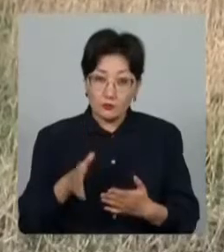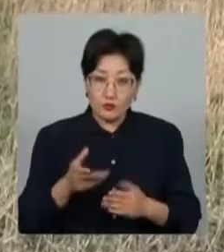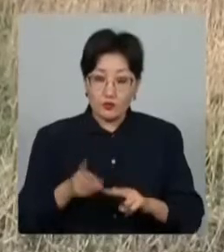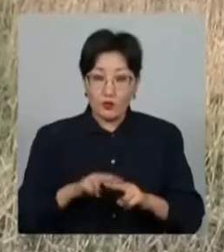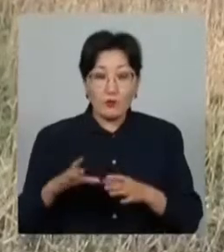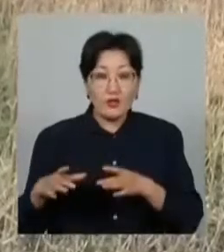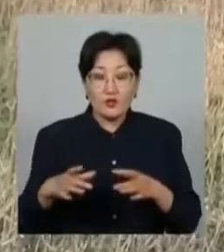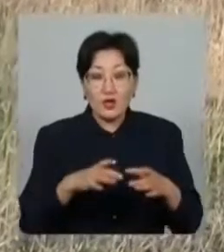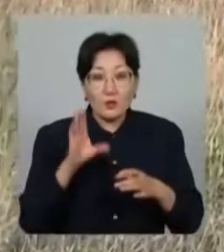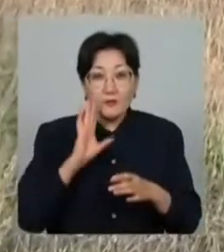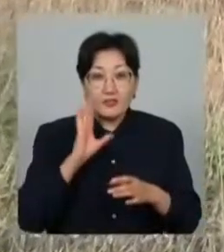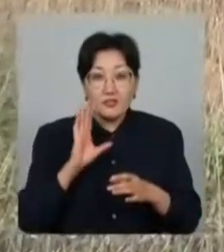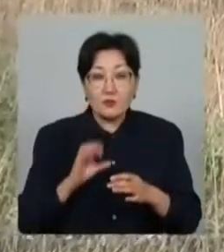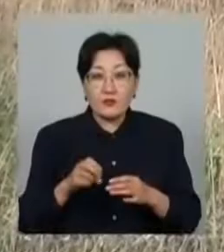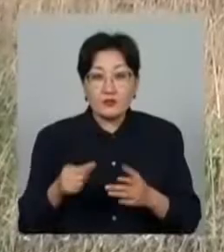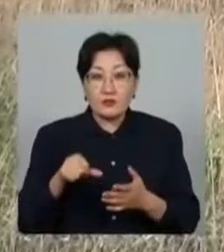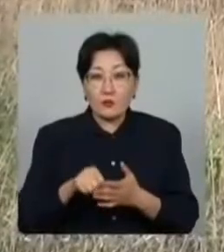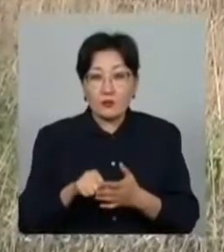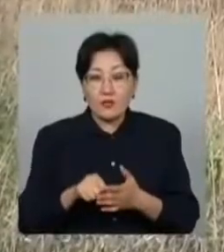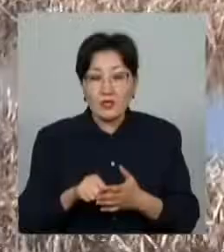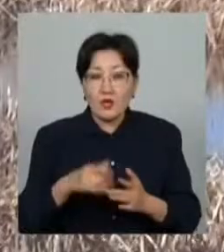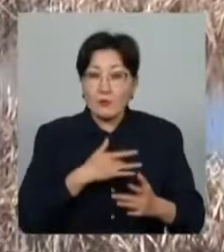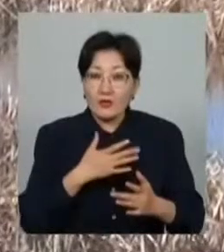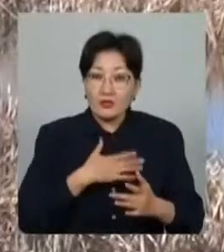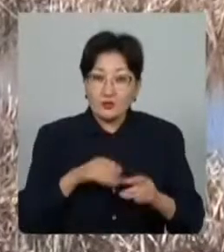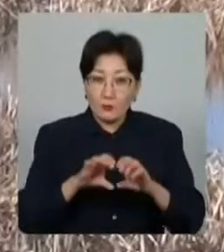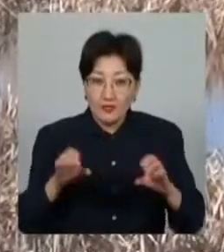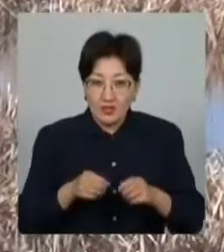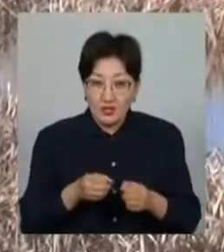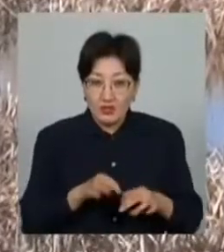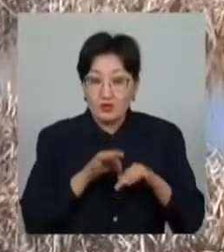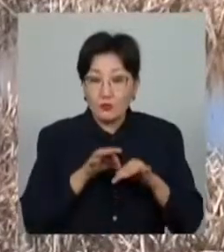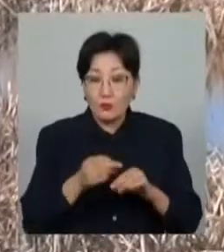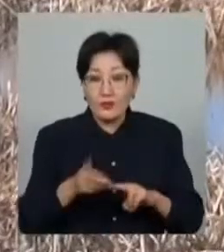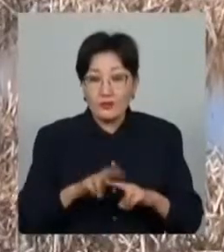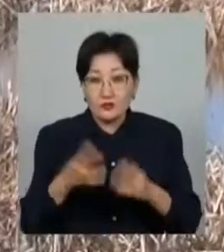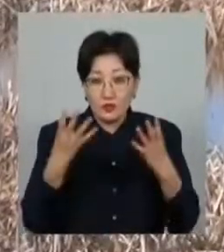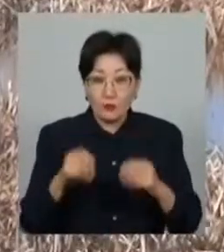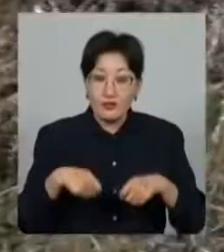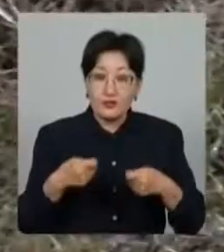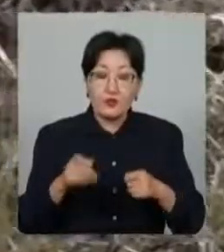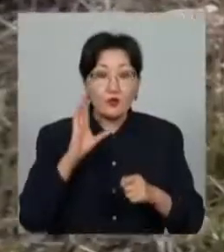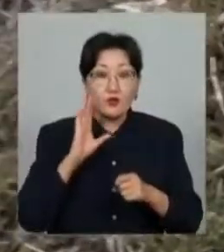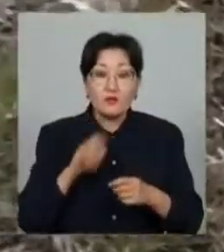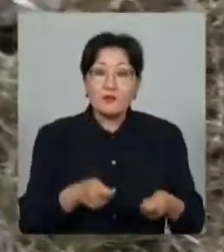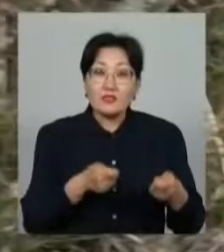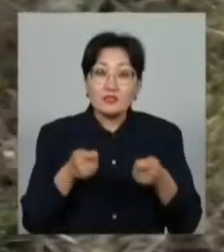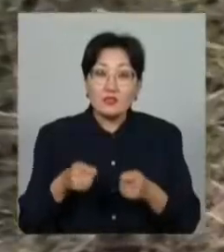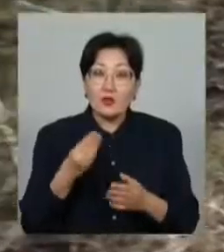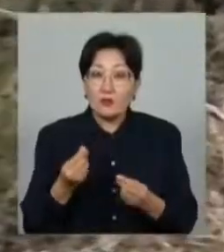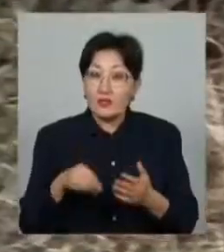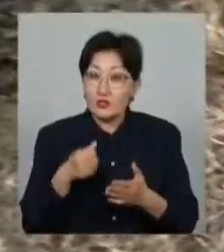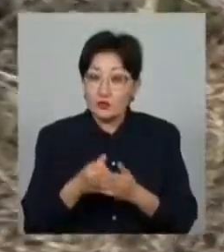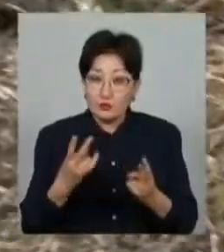Бұл көлшіктерге су қаз сушар мекемесіне қарасты каналдармен жеткізіледі. Берілген күннің өзінде суды жеткізу ақылы